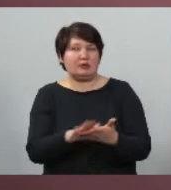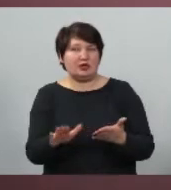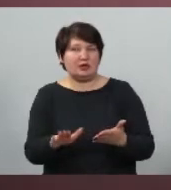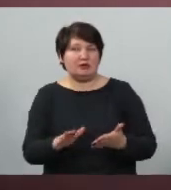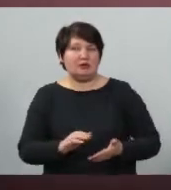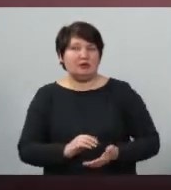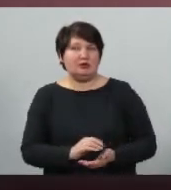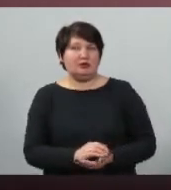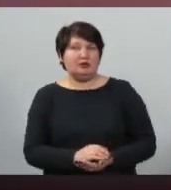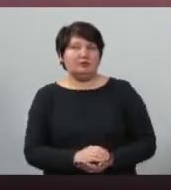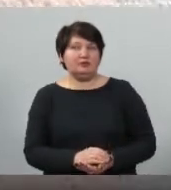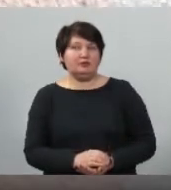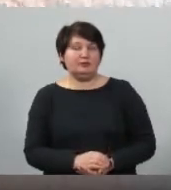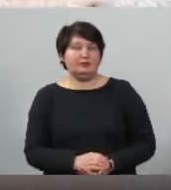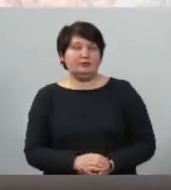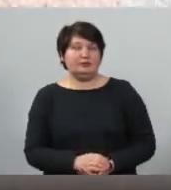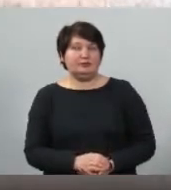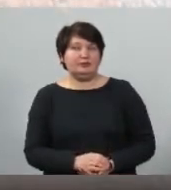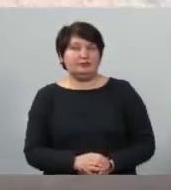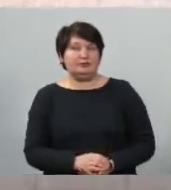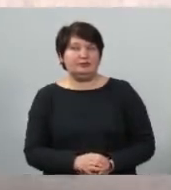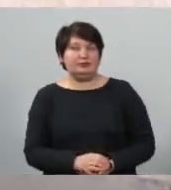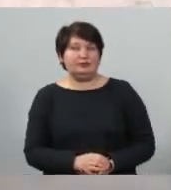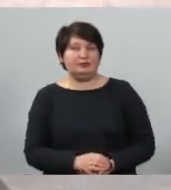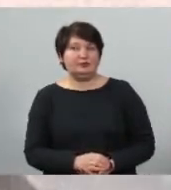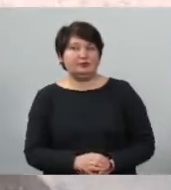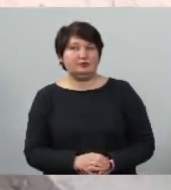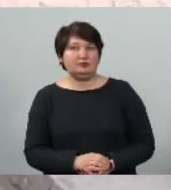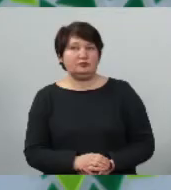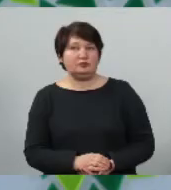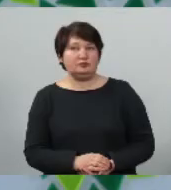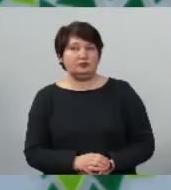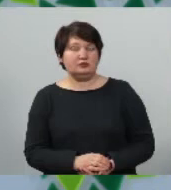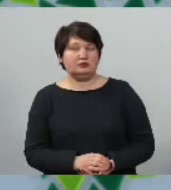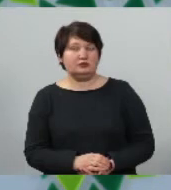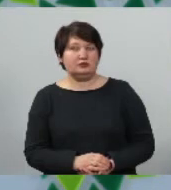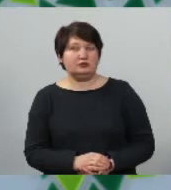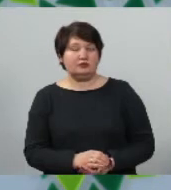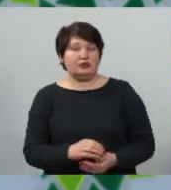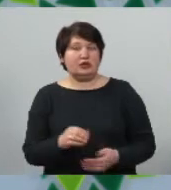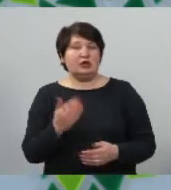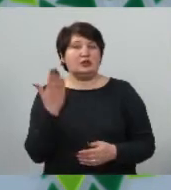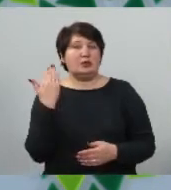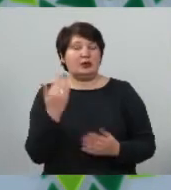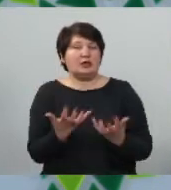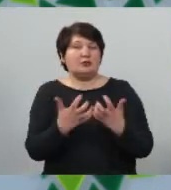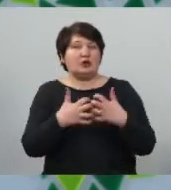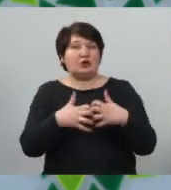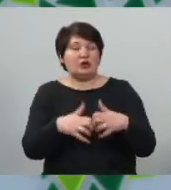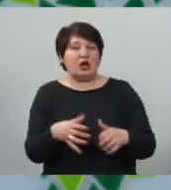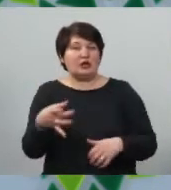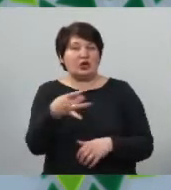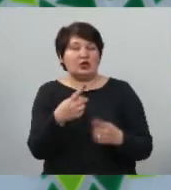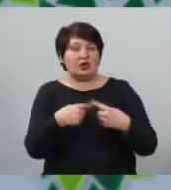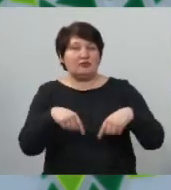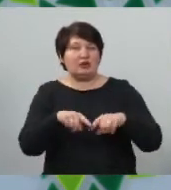Куліковська, Назар Вінтонюк. Новини на Суспільному. Івано-Франківськ. За попередніми розрахунками регіонального